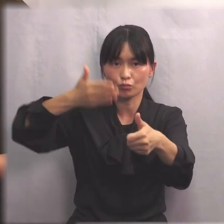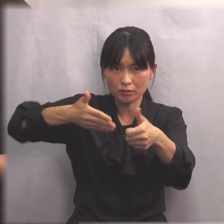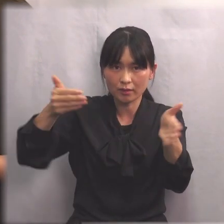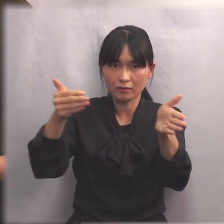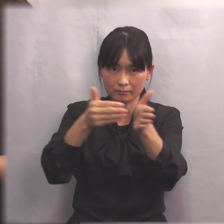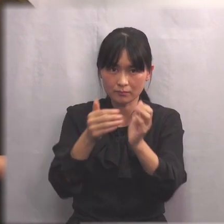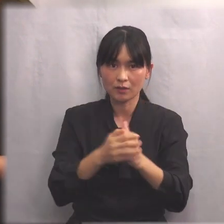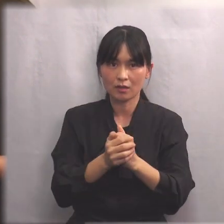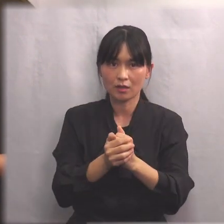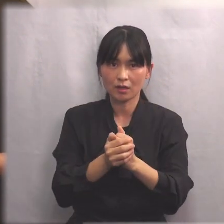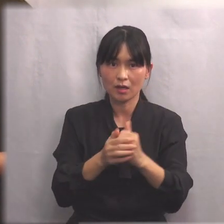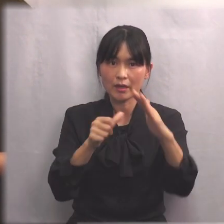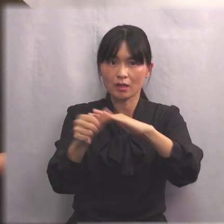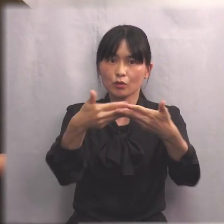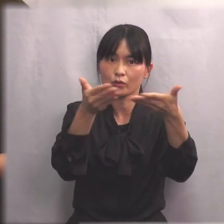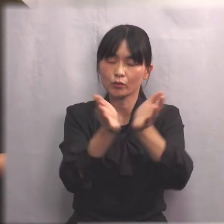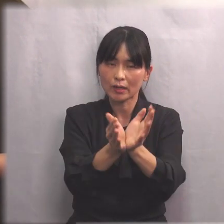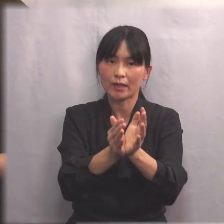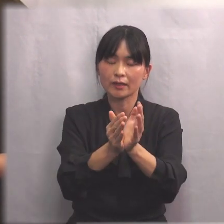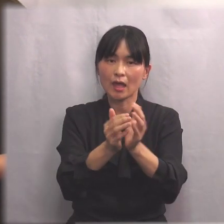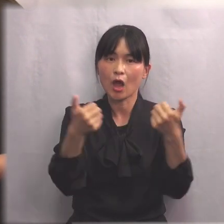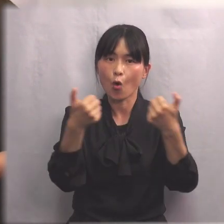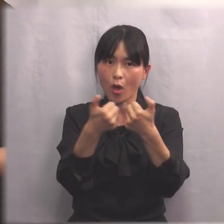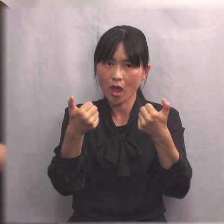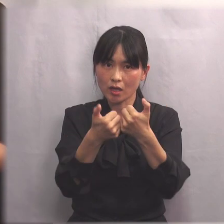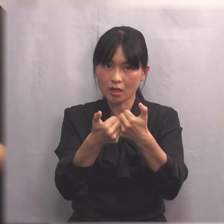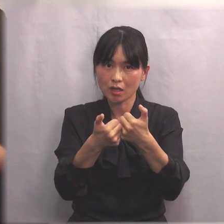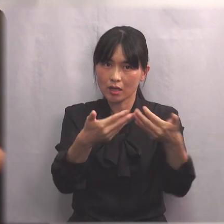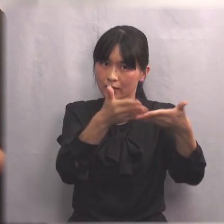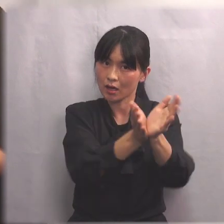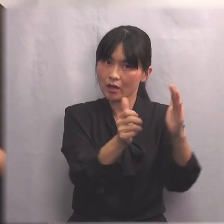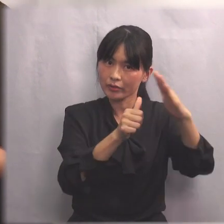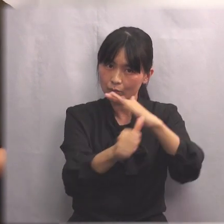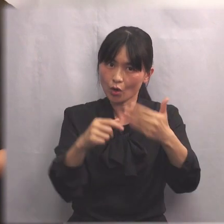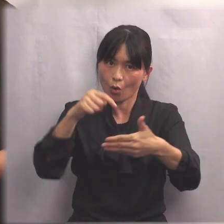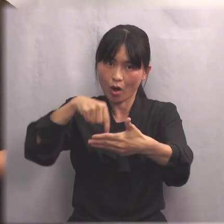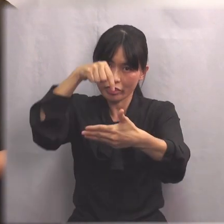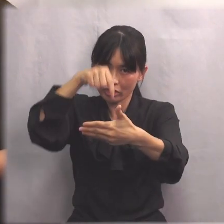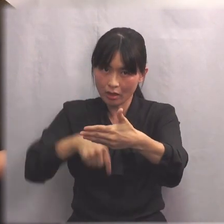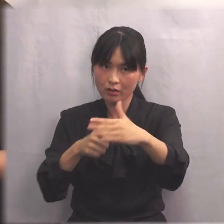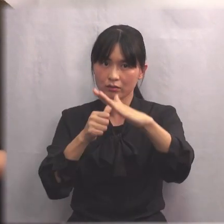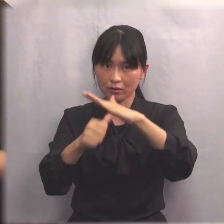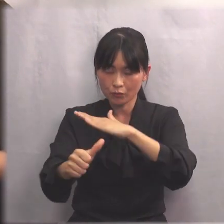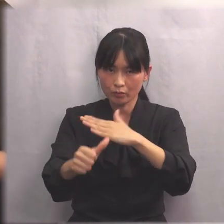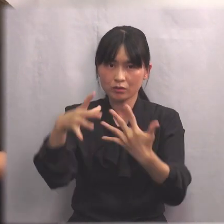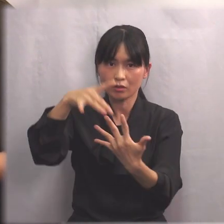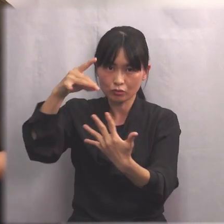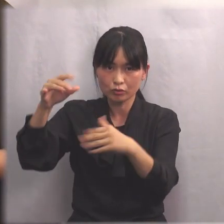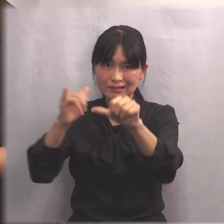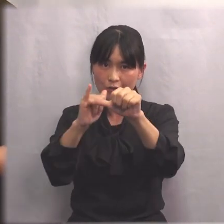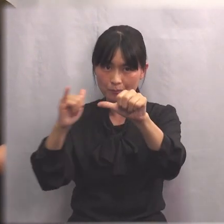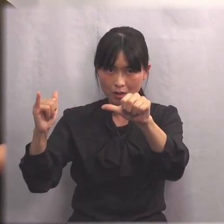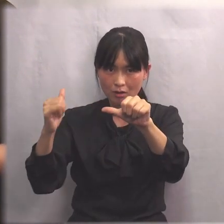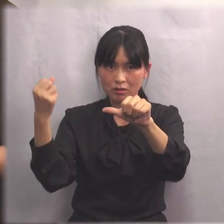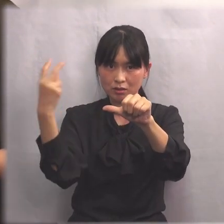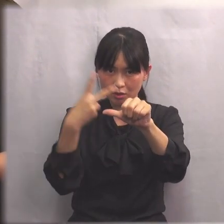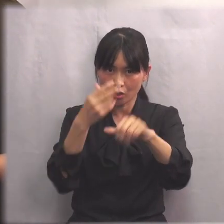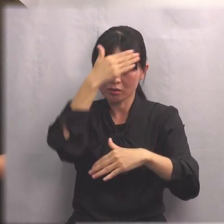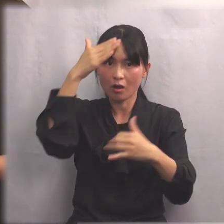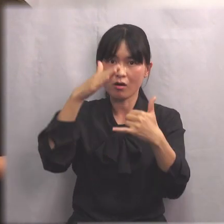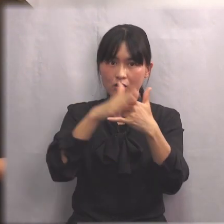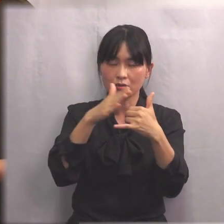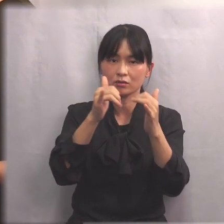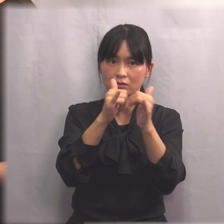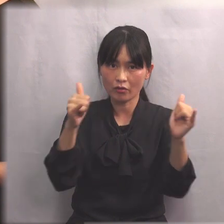혁신위원회는 제안을 드립니다. 대표단 회의의 구성은 당대표, 원내대표, 그리고 선출직 부대표 5인,